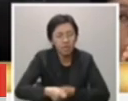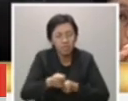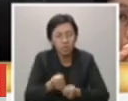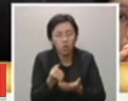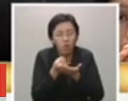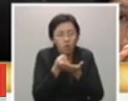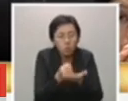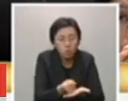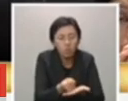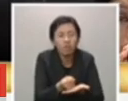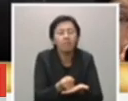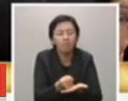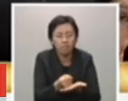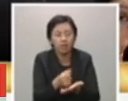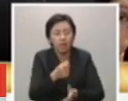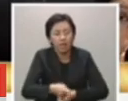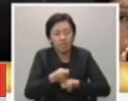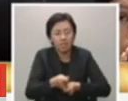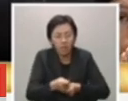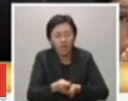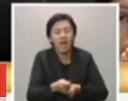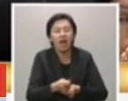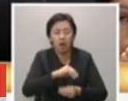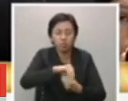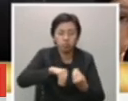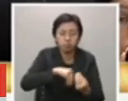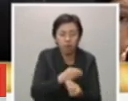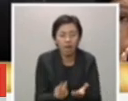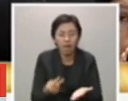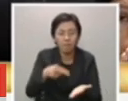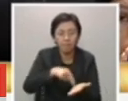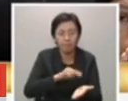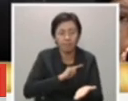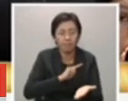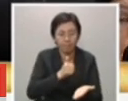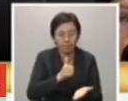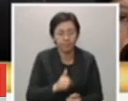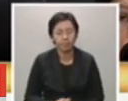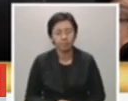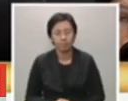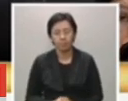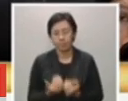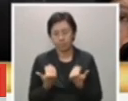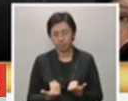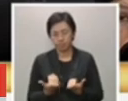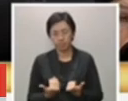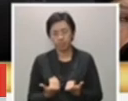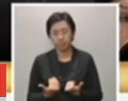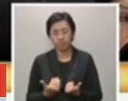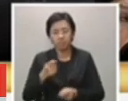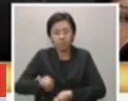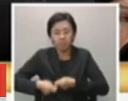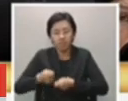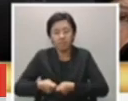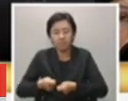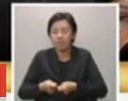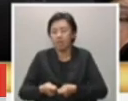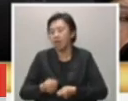ดหนุนโดยตรงเพื่อให้เขาสามารถยืนได้ด้วยในลำแข้งของตัวเองแต่วันนี้ภาคการเกษตรถูก